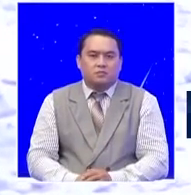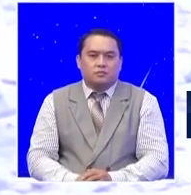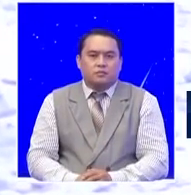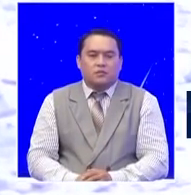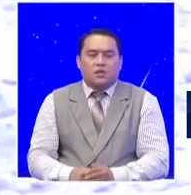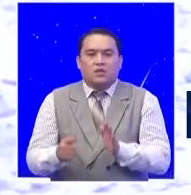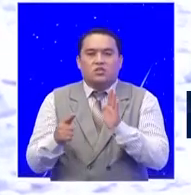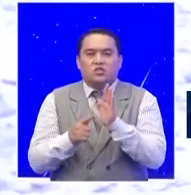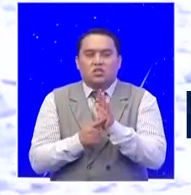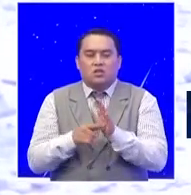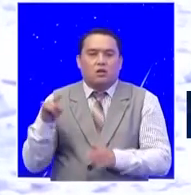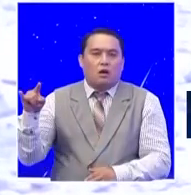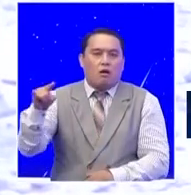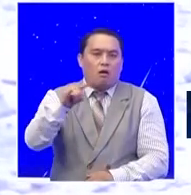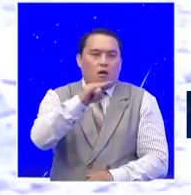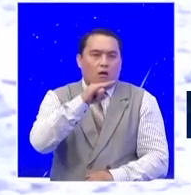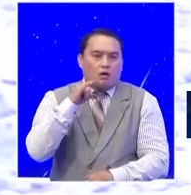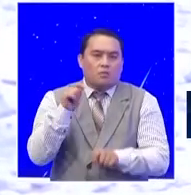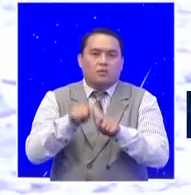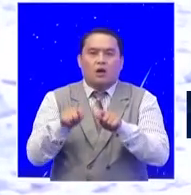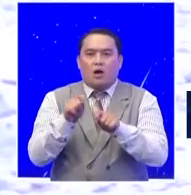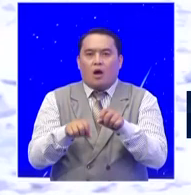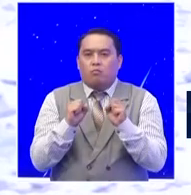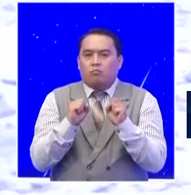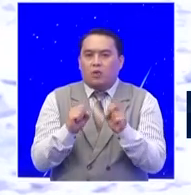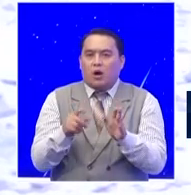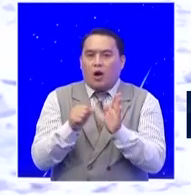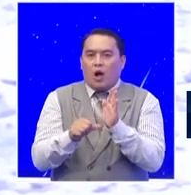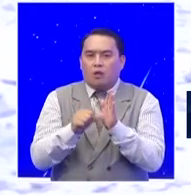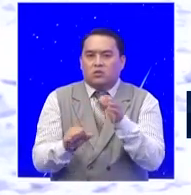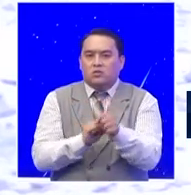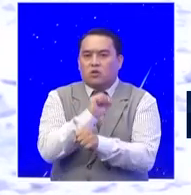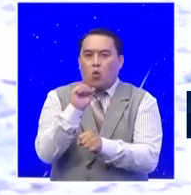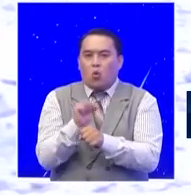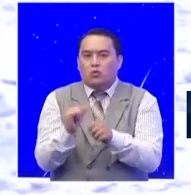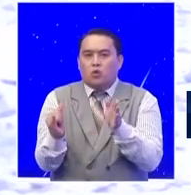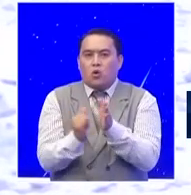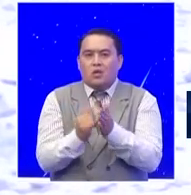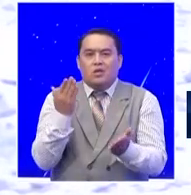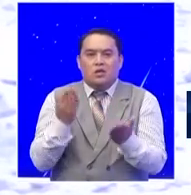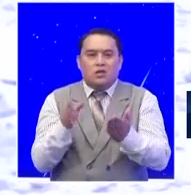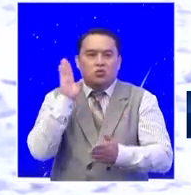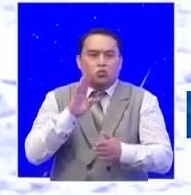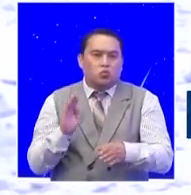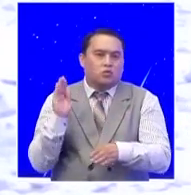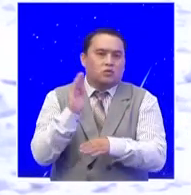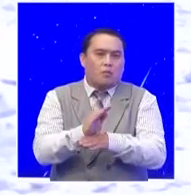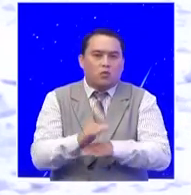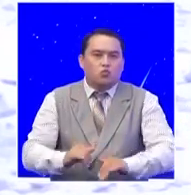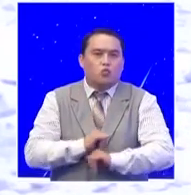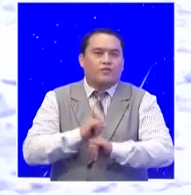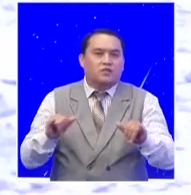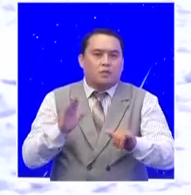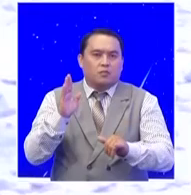7 рет аэровизуалды зерттеу жасалды. Бұл қауіпті учаскелерде 60 бекет орнатылған. Егер жағдай нашарласа, біз қосымша белгілейміз.